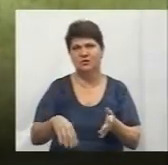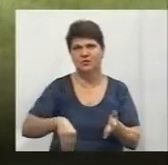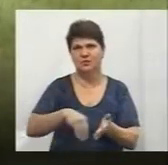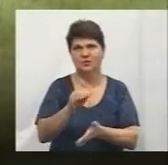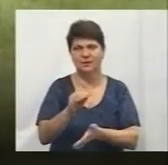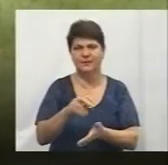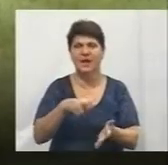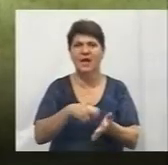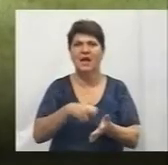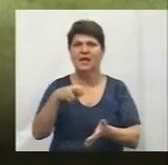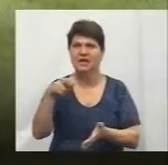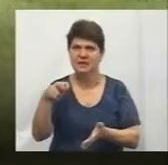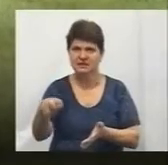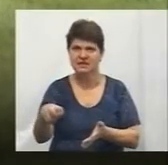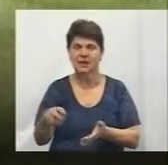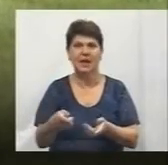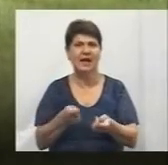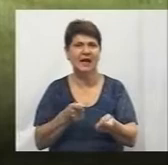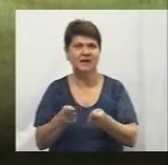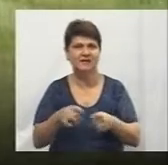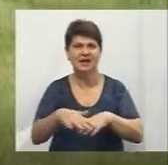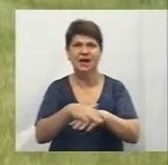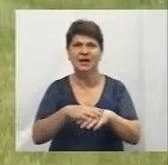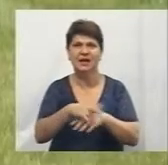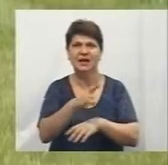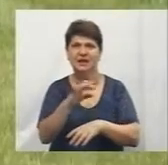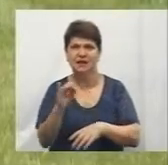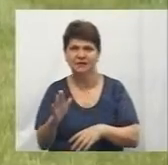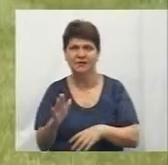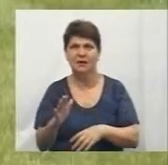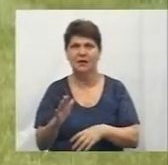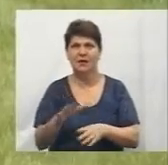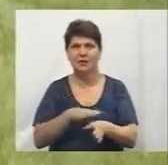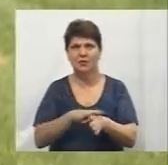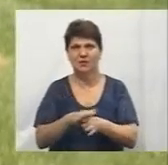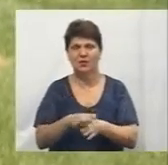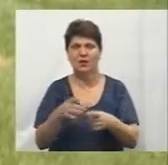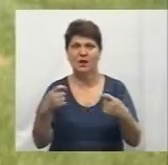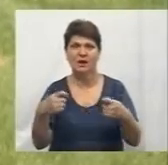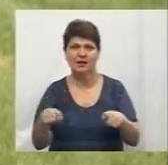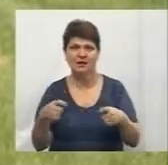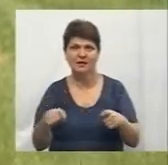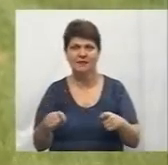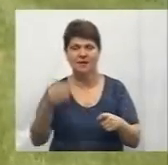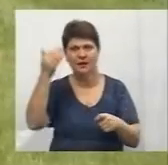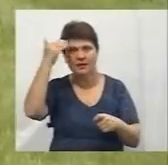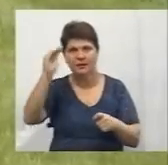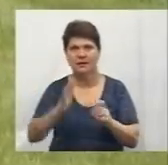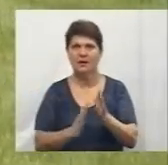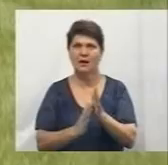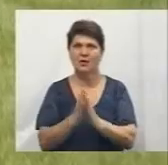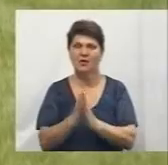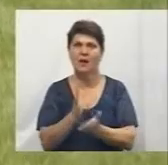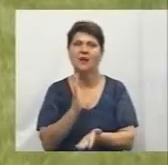з застереженням того, що на території ринків проводиться реалізація дикорослих грибів лише за